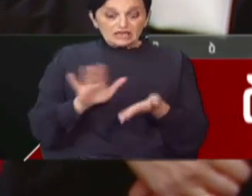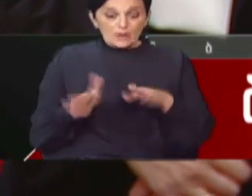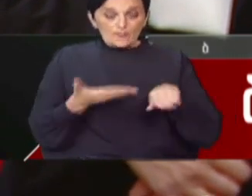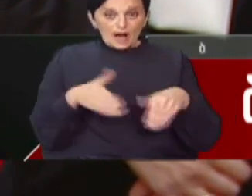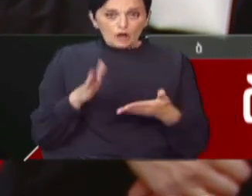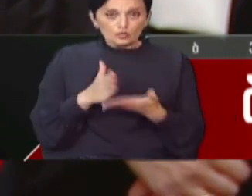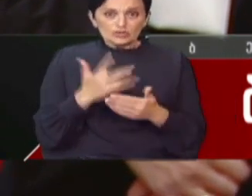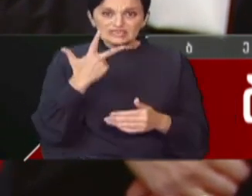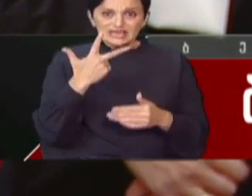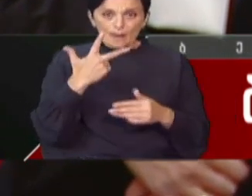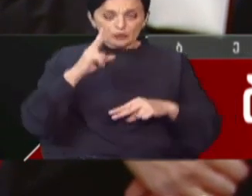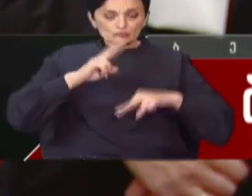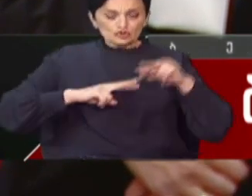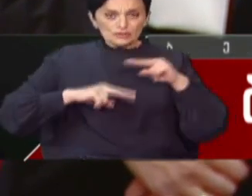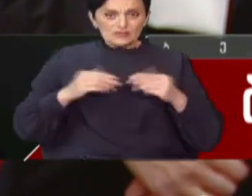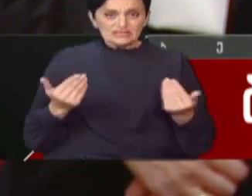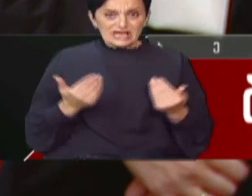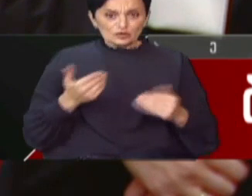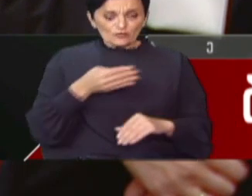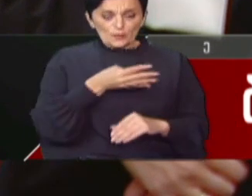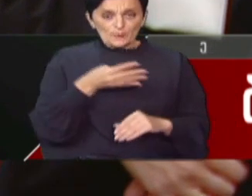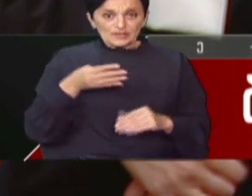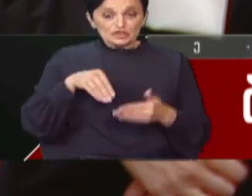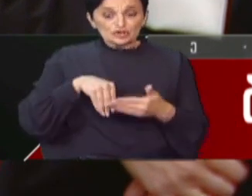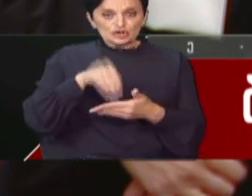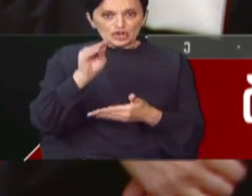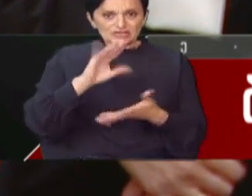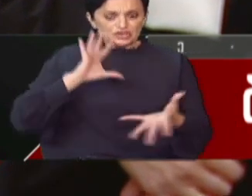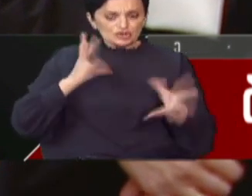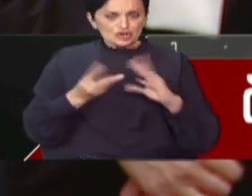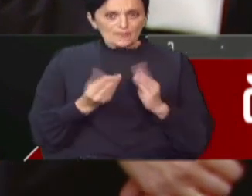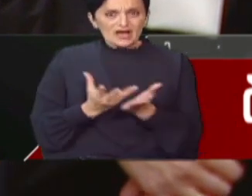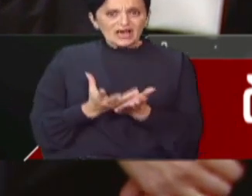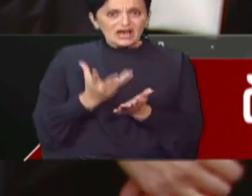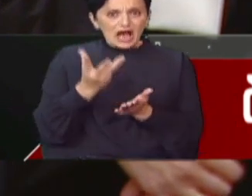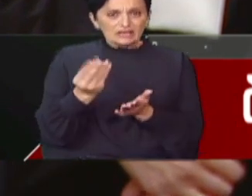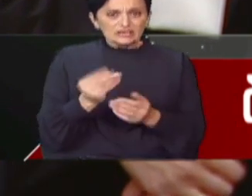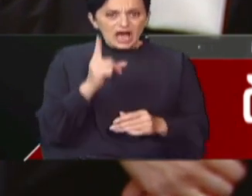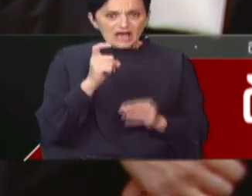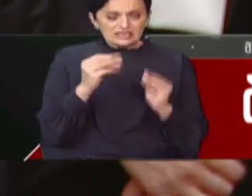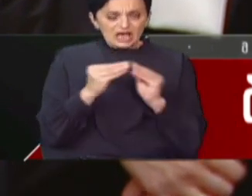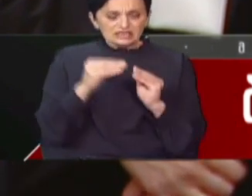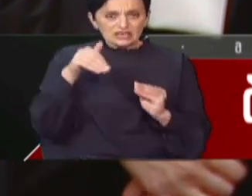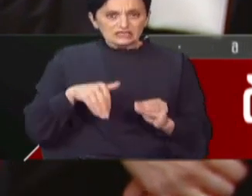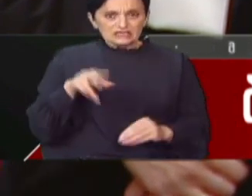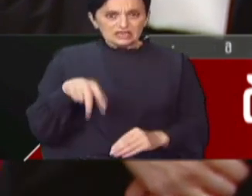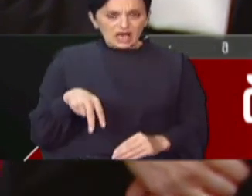მდებარე სამი მშენებარე საცხოვრებელი ბინის შესაძენად ჯამში გადახდილ იქნა 110,000